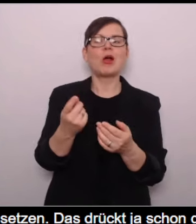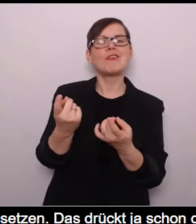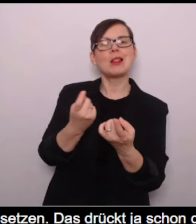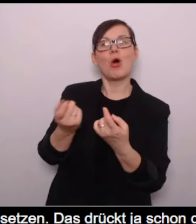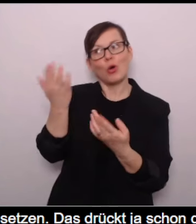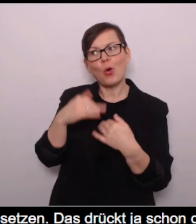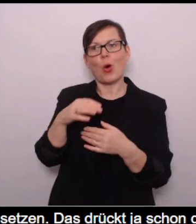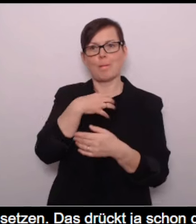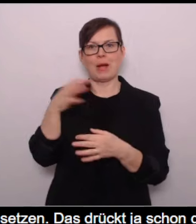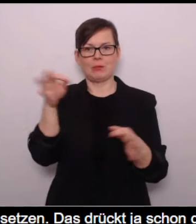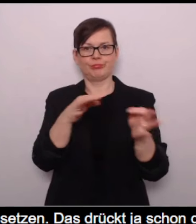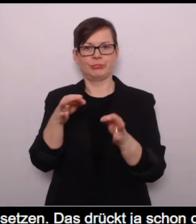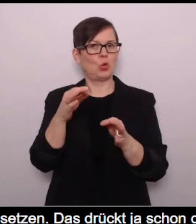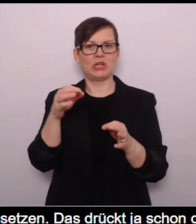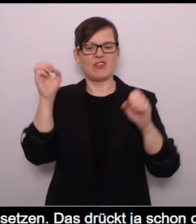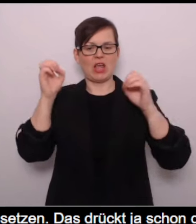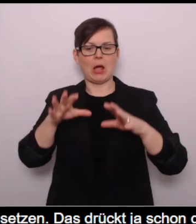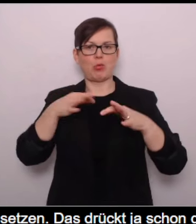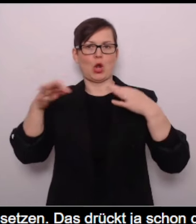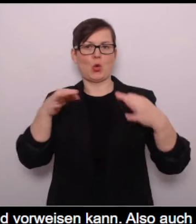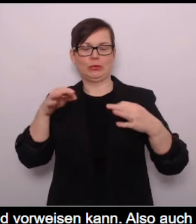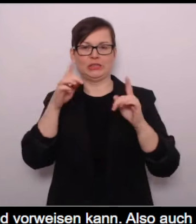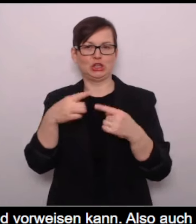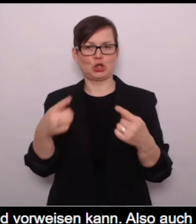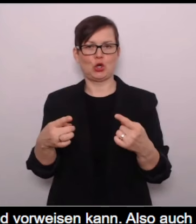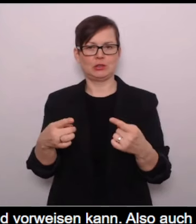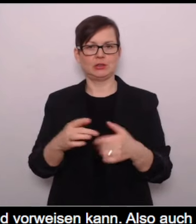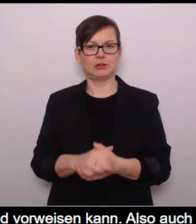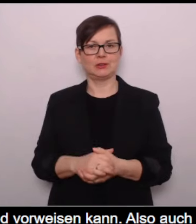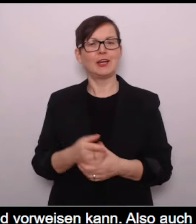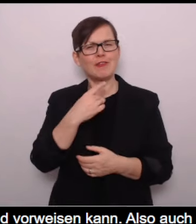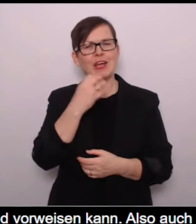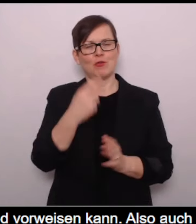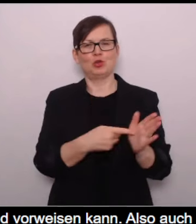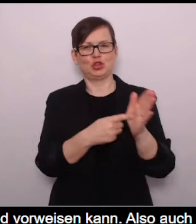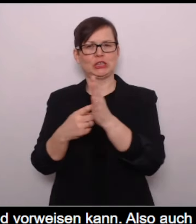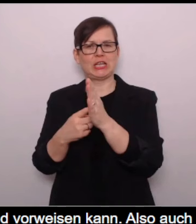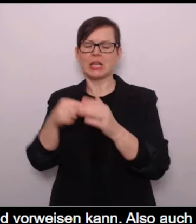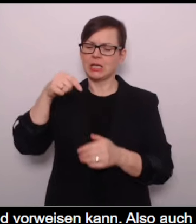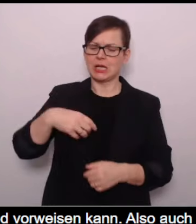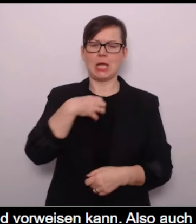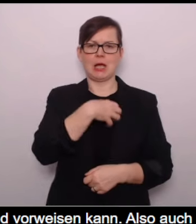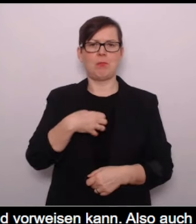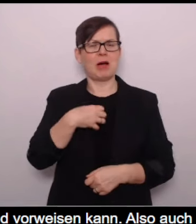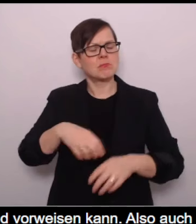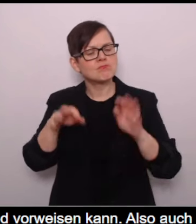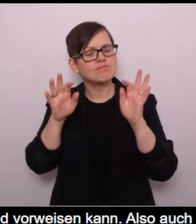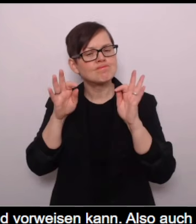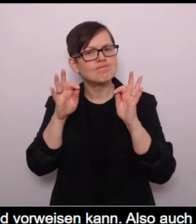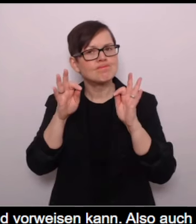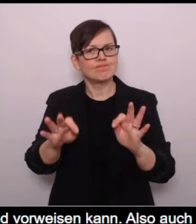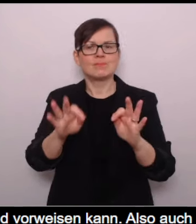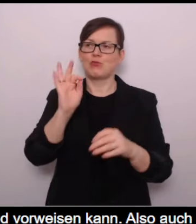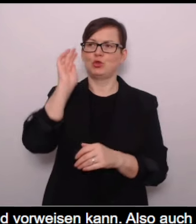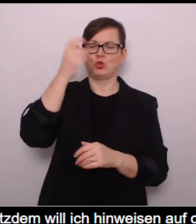die unterstützt werden müssen, damit sie in Bayern bleiben oder nach Bayern gehen. Also auch das ist uns wichtig, hier diese Signale zu senden,